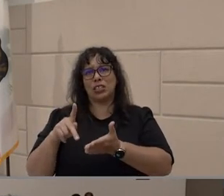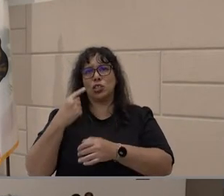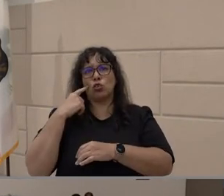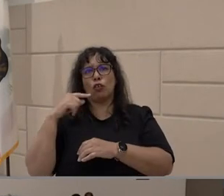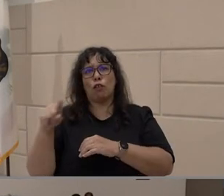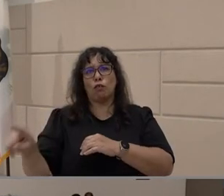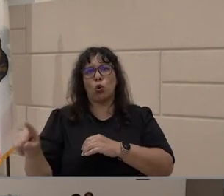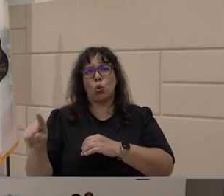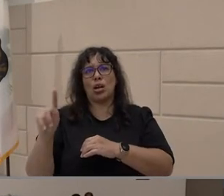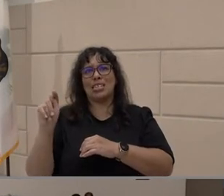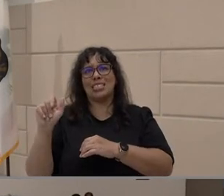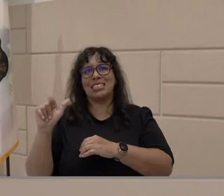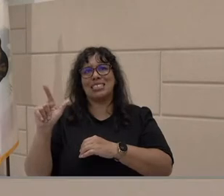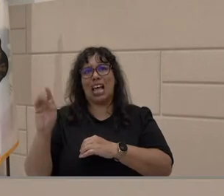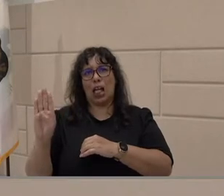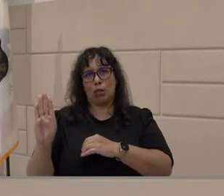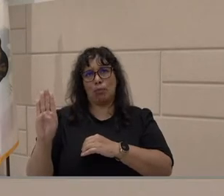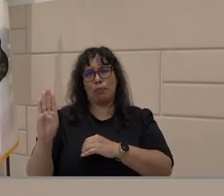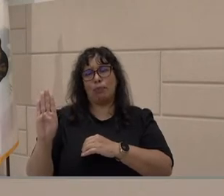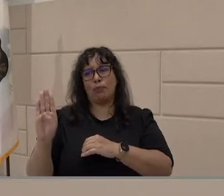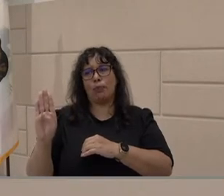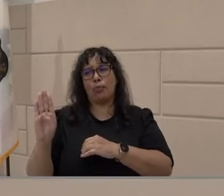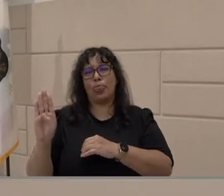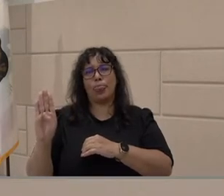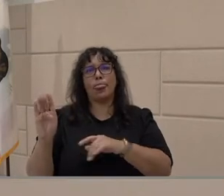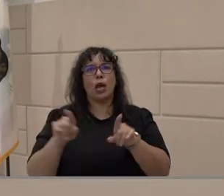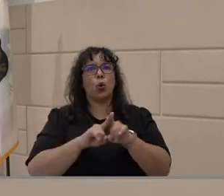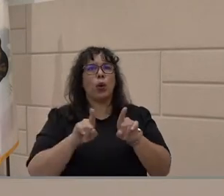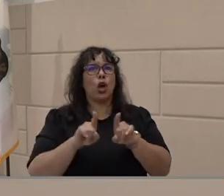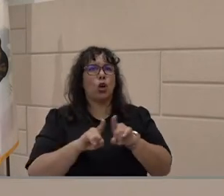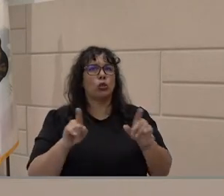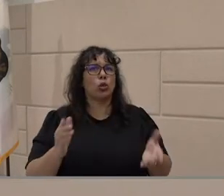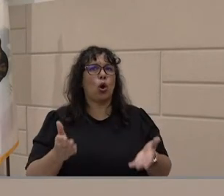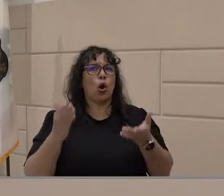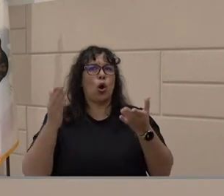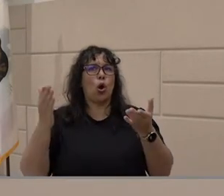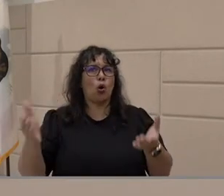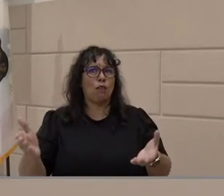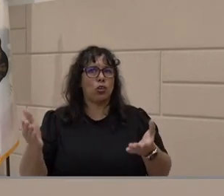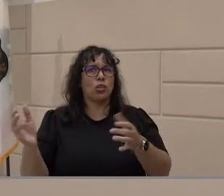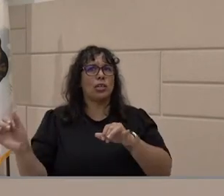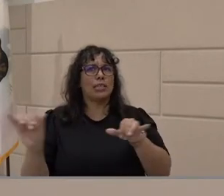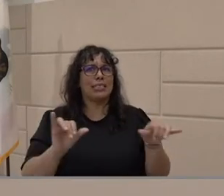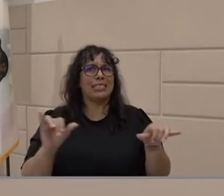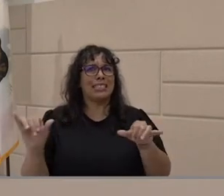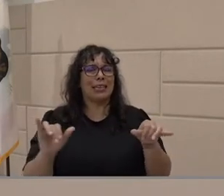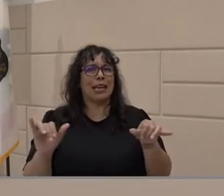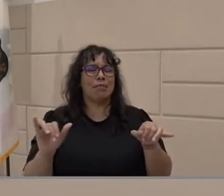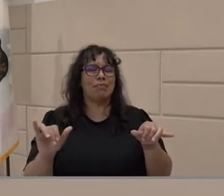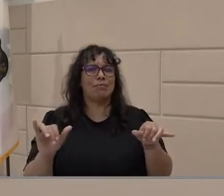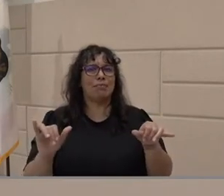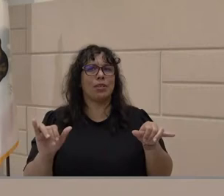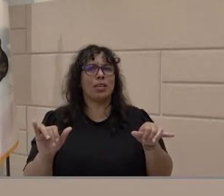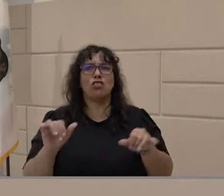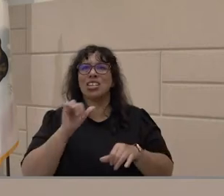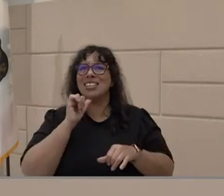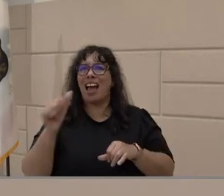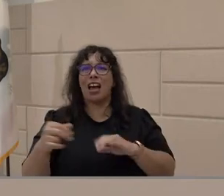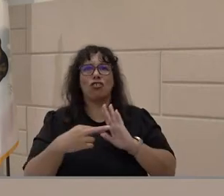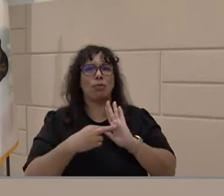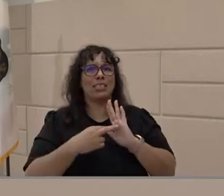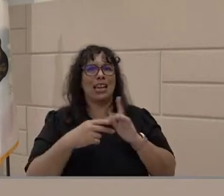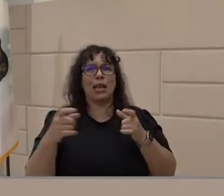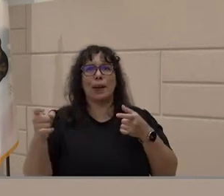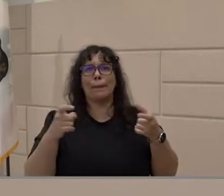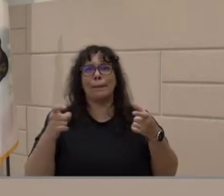ការទទួលសម្រាប់ទទួលនឹងកម្មវិធីយកព្រមទៅលើកញ្ចប់ថាបេការរបស់សមាគ